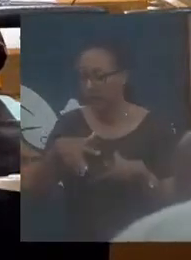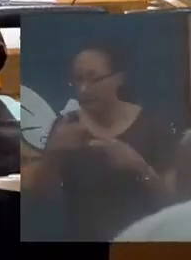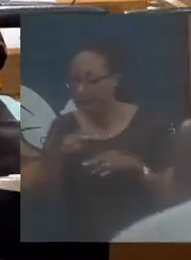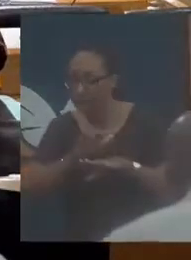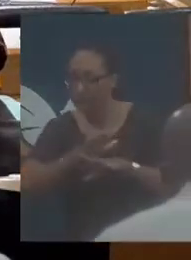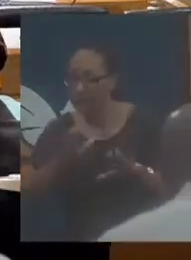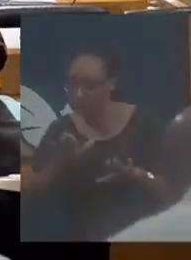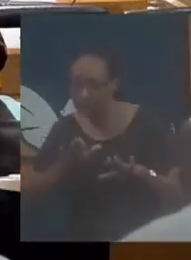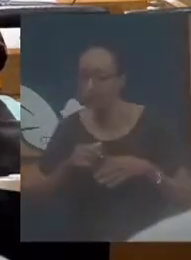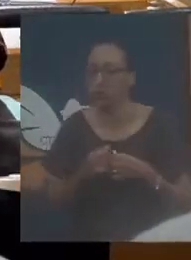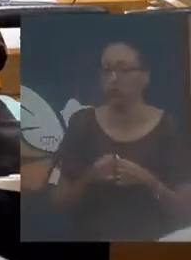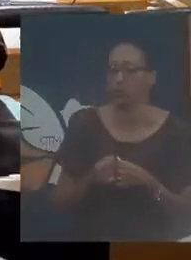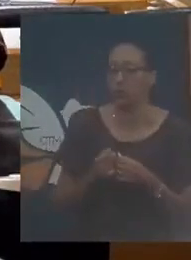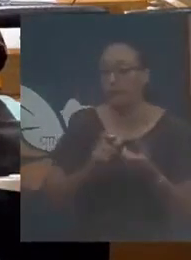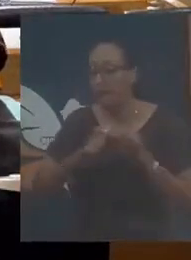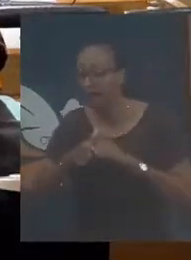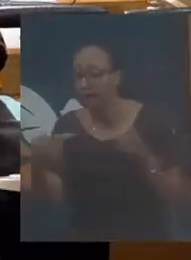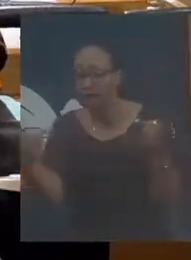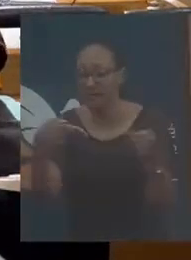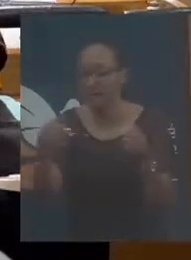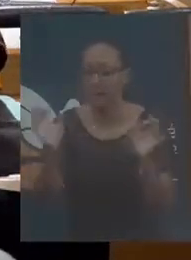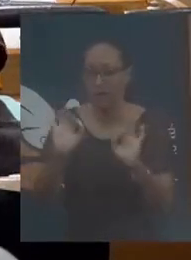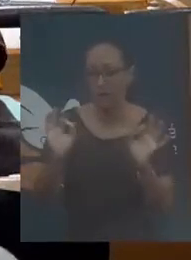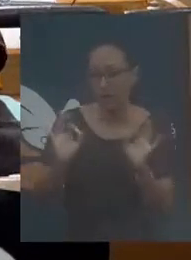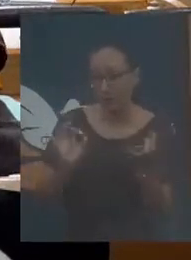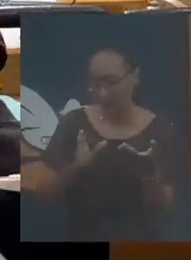quoi. Venez.